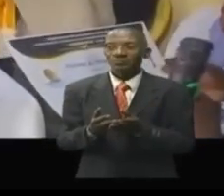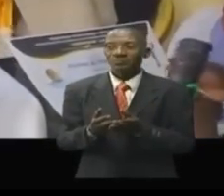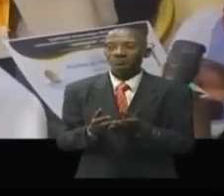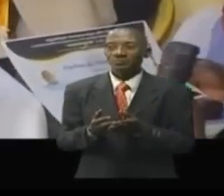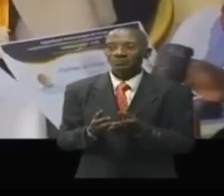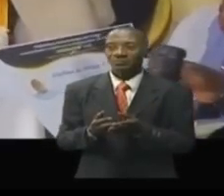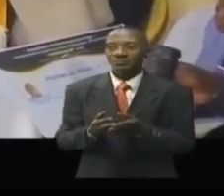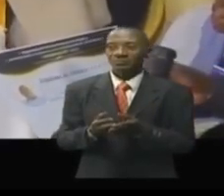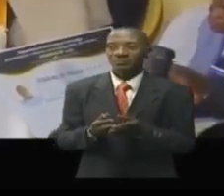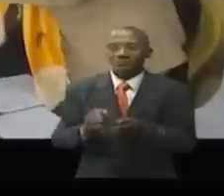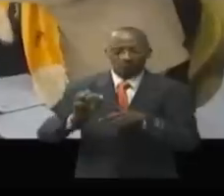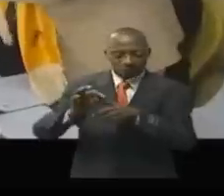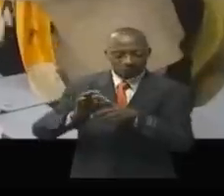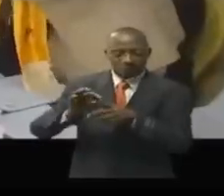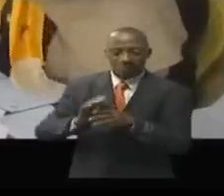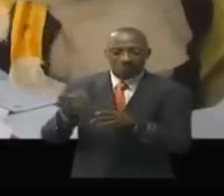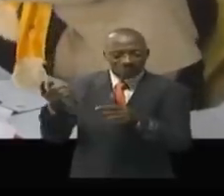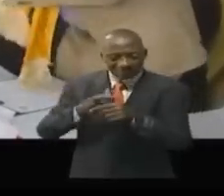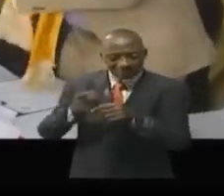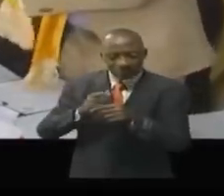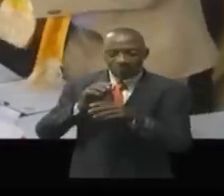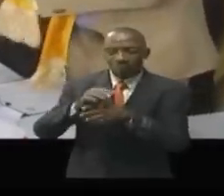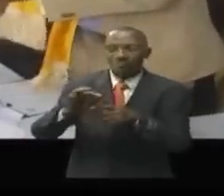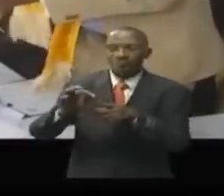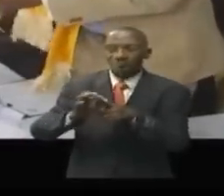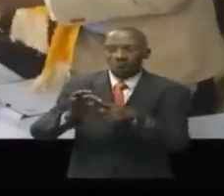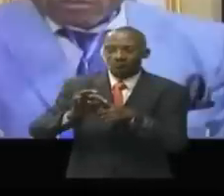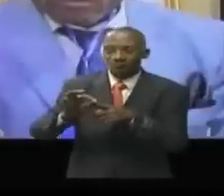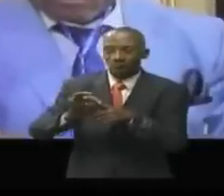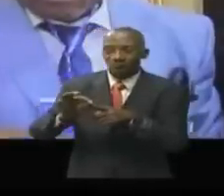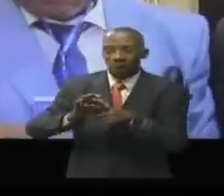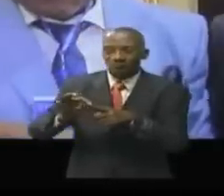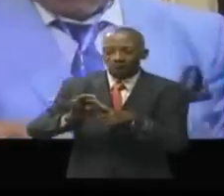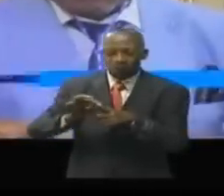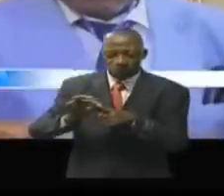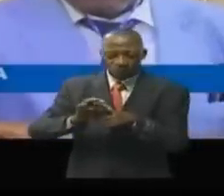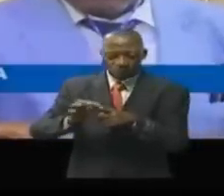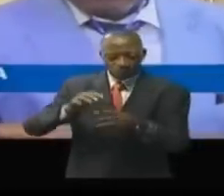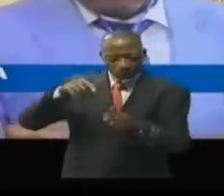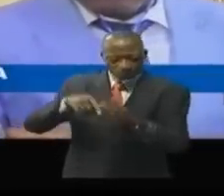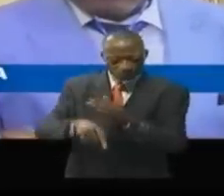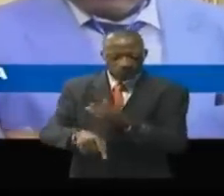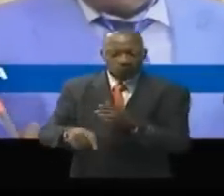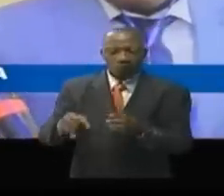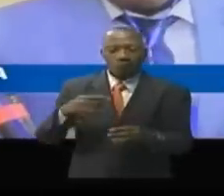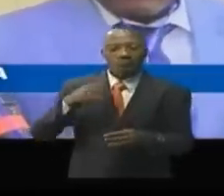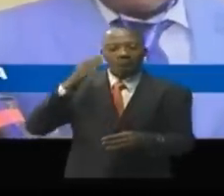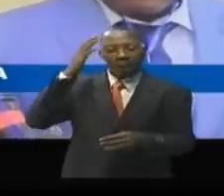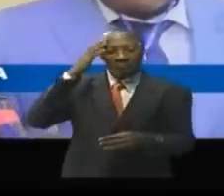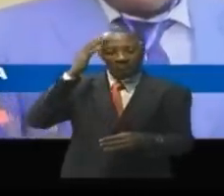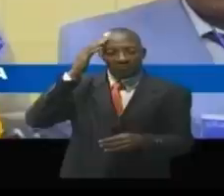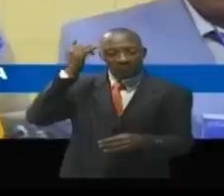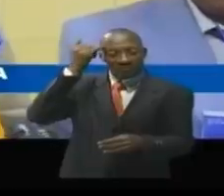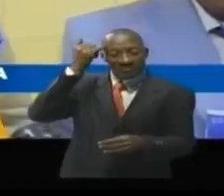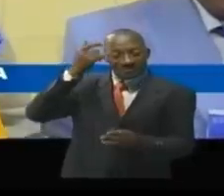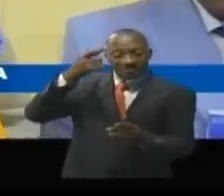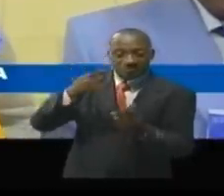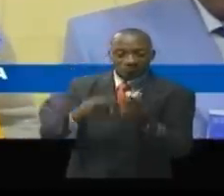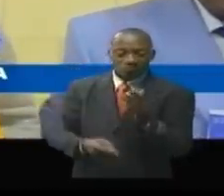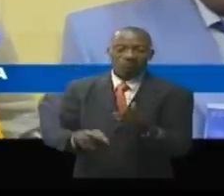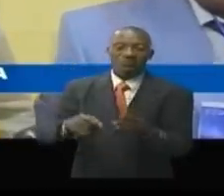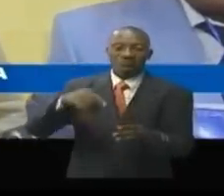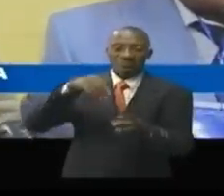cofondateurs et aussi aux doyens d'entre les antiquaires congolais. Cette journée, c'est une journée mémorable pour les antiquaires que nous sommes. C'est